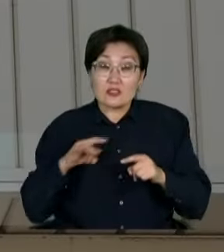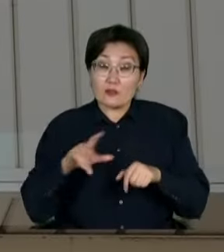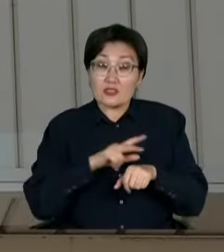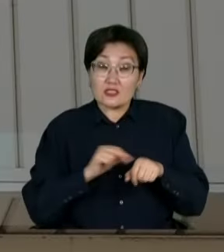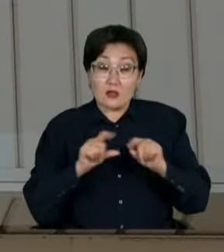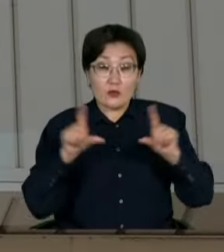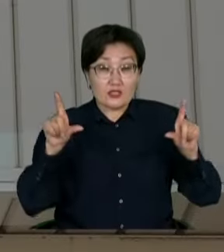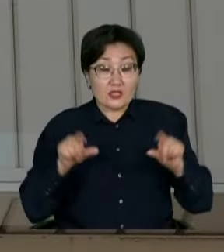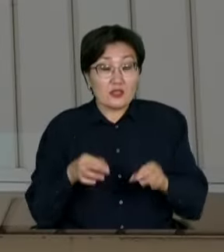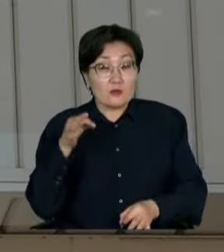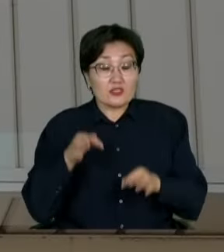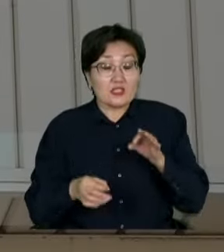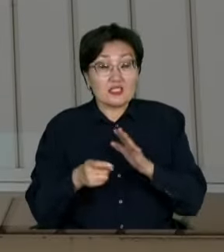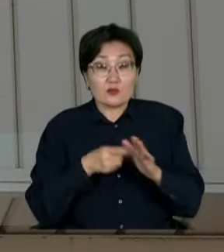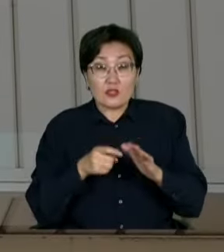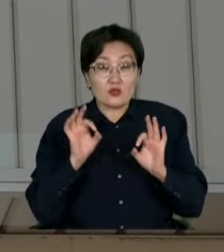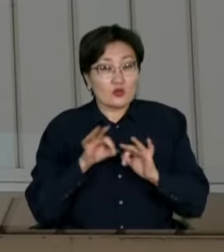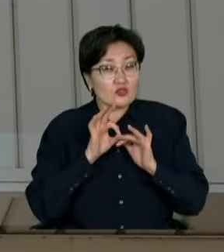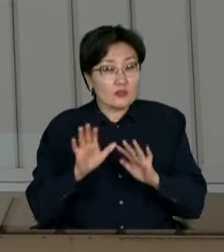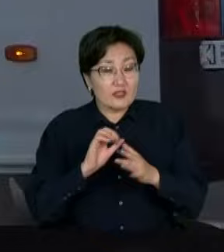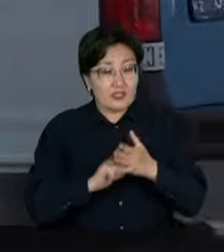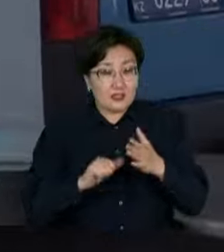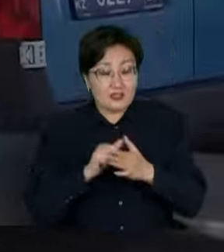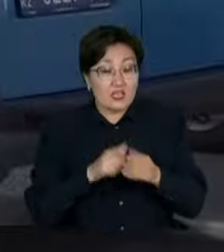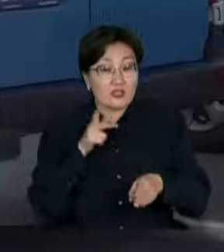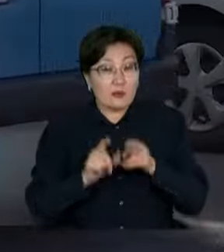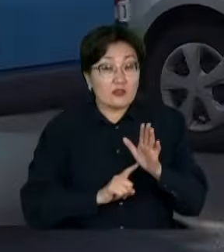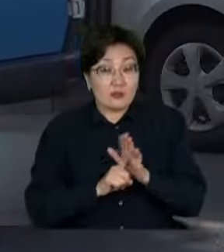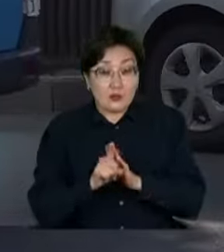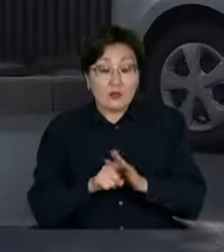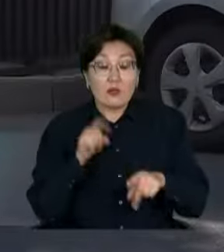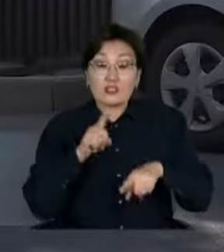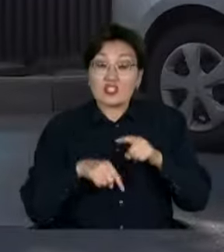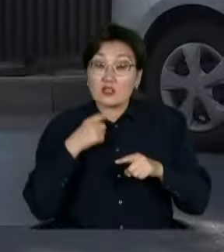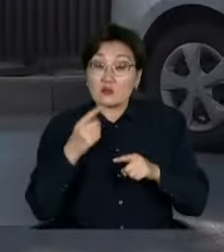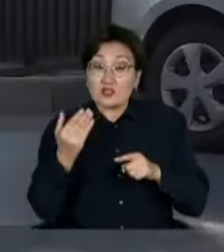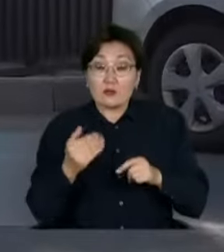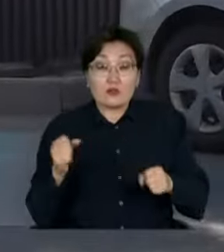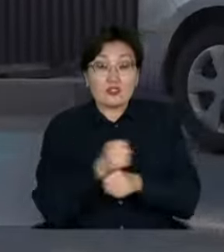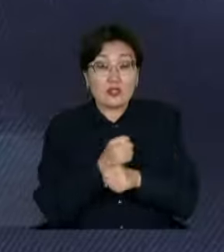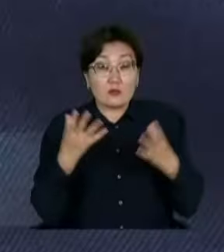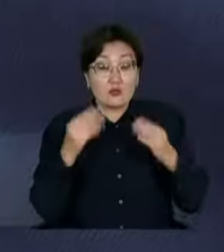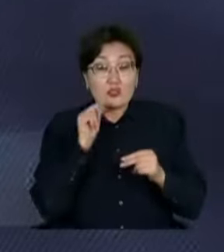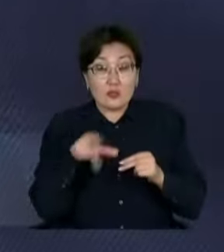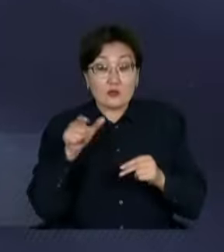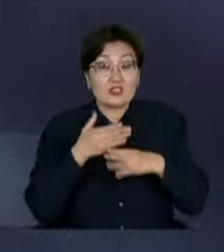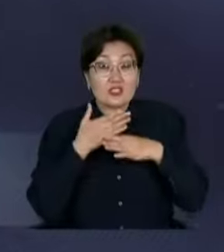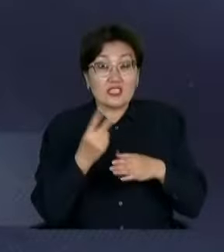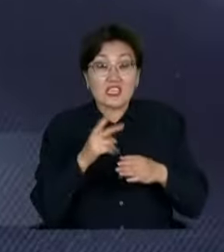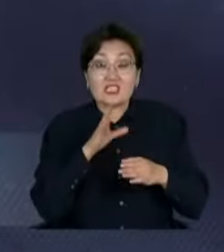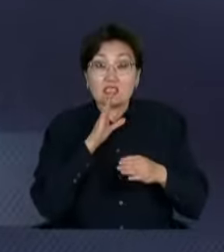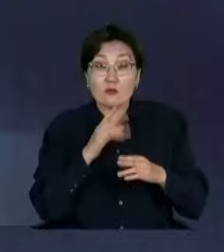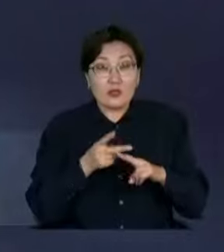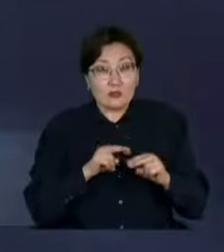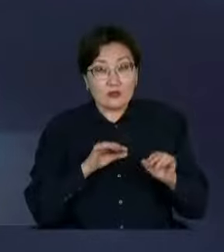полиция басқармасында қылмыстық тергеу дұрыс жүргізбегендіктен дабыл қаққан. Ең сорақысы туыстарының айтуынша төбелес күні күдіктілерге көмектескен екі қыз бұл